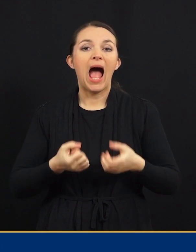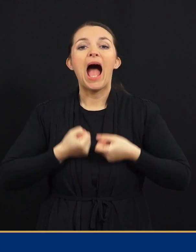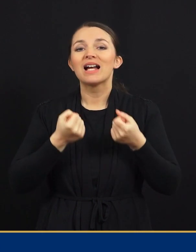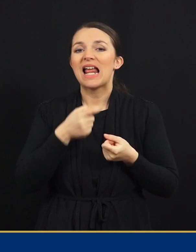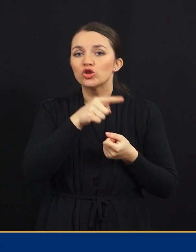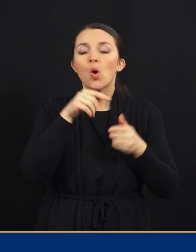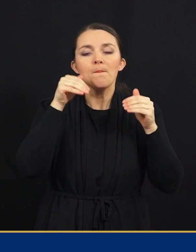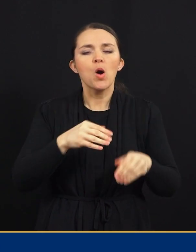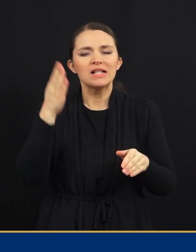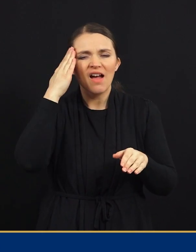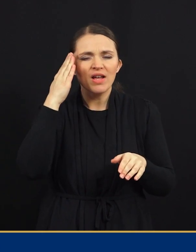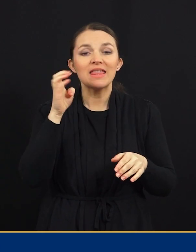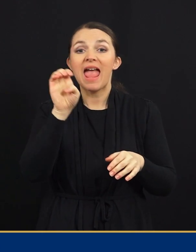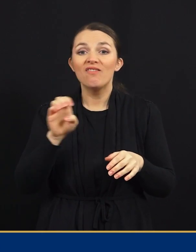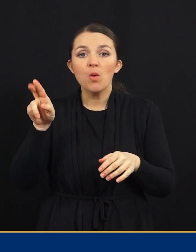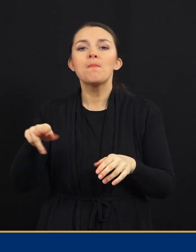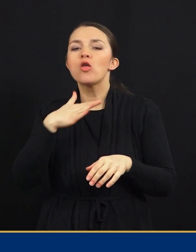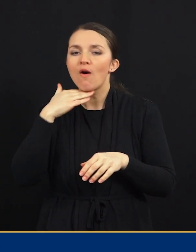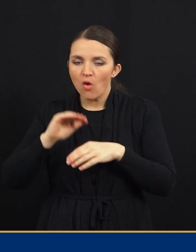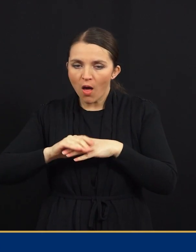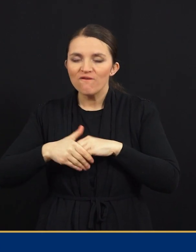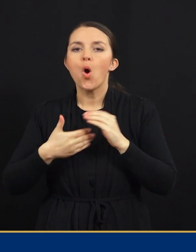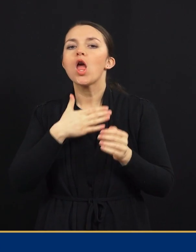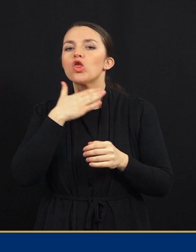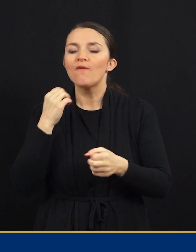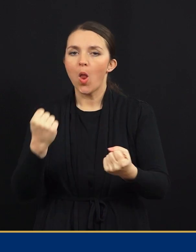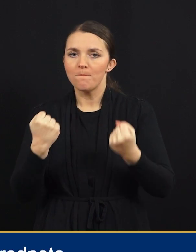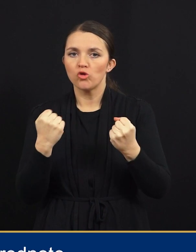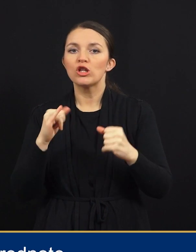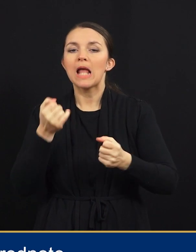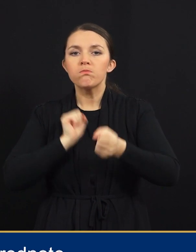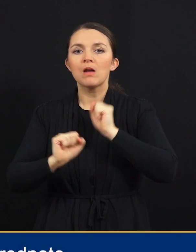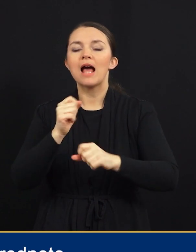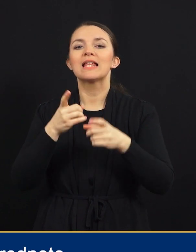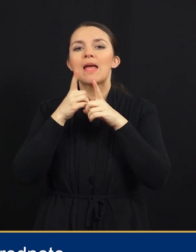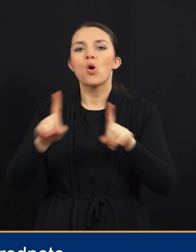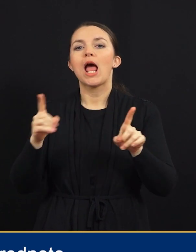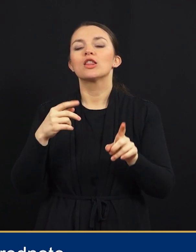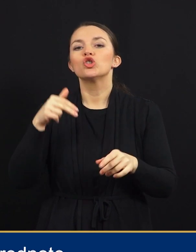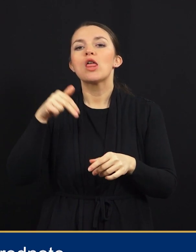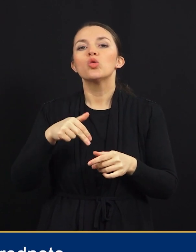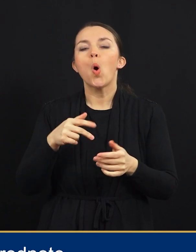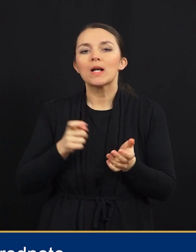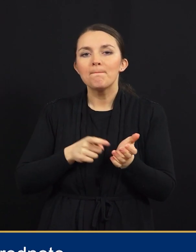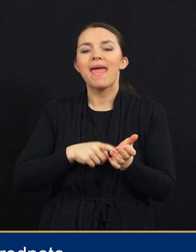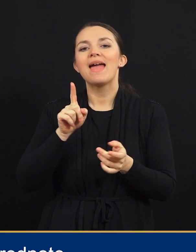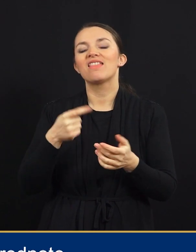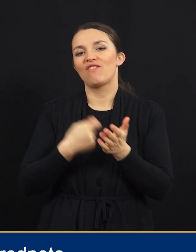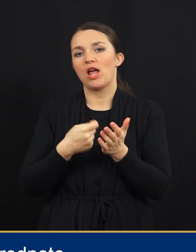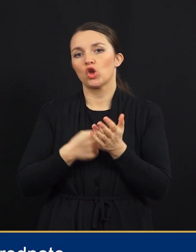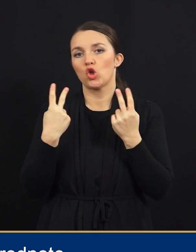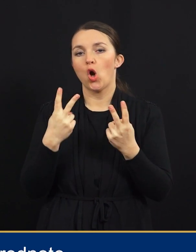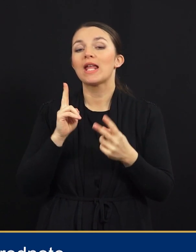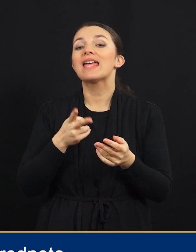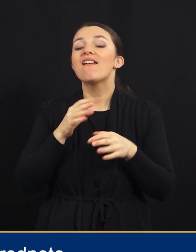Agresor se mora zavedati, da ima Evropa dovolj volje in dovolj moči, da brani demokratične norme in vrednote, ki jo vodijo